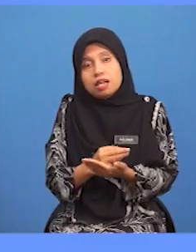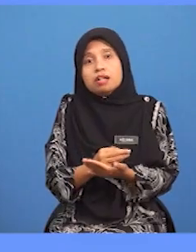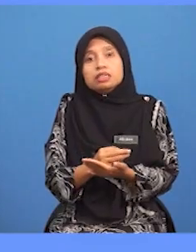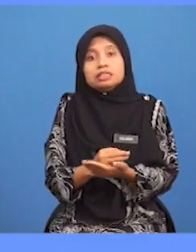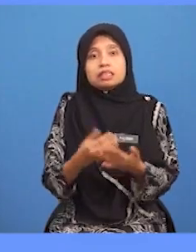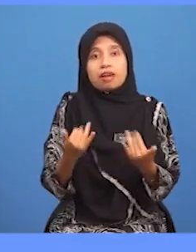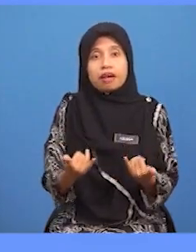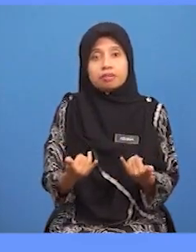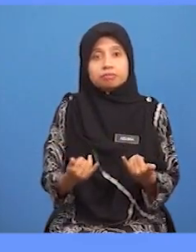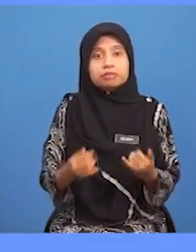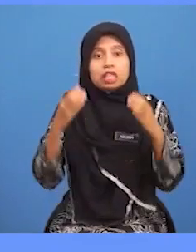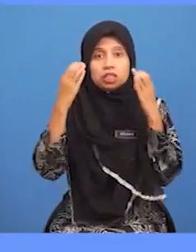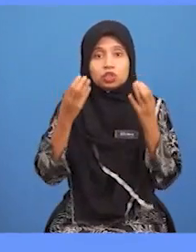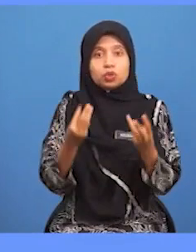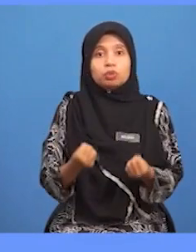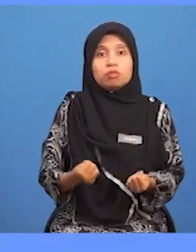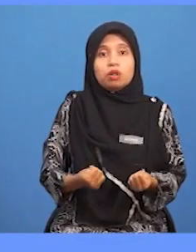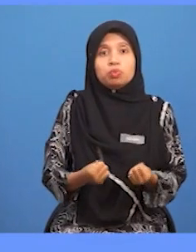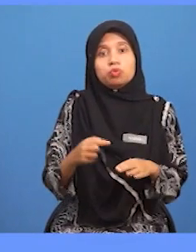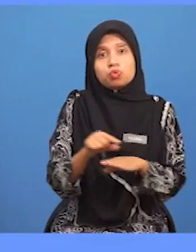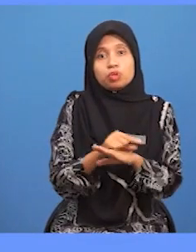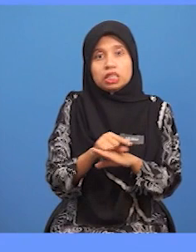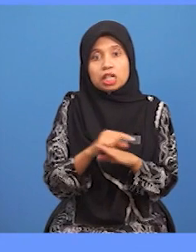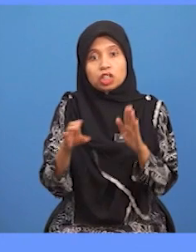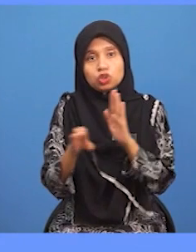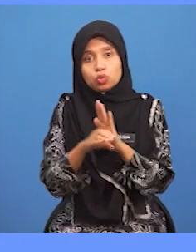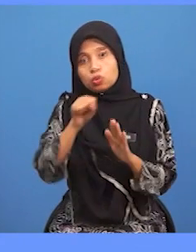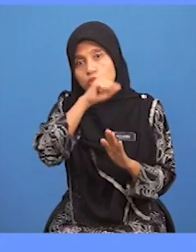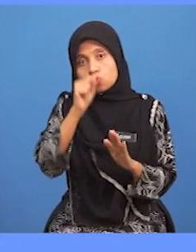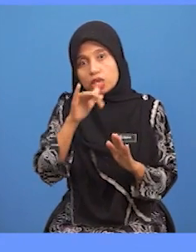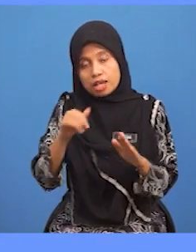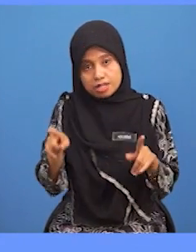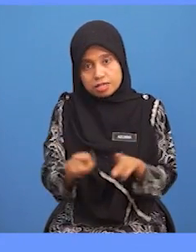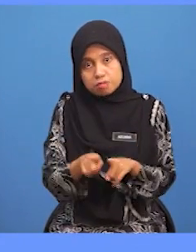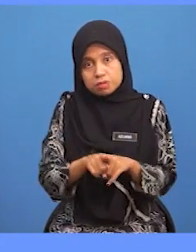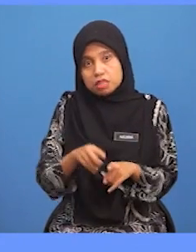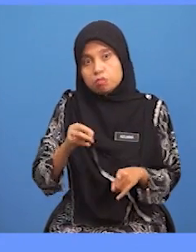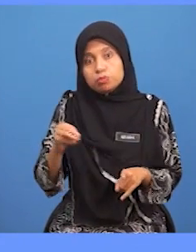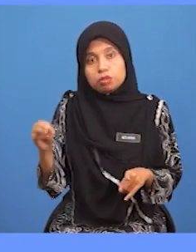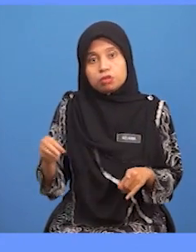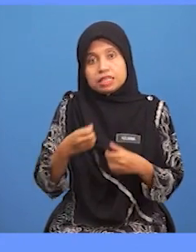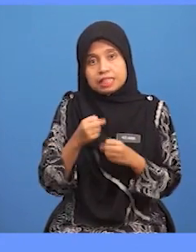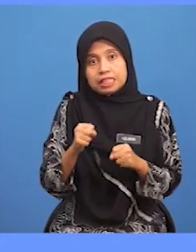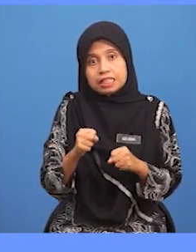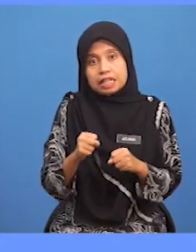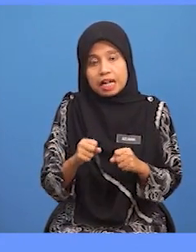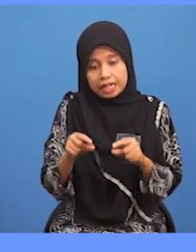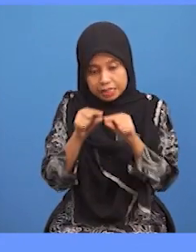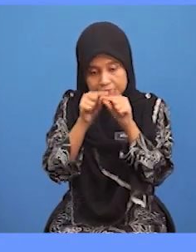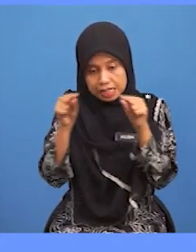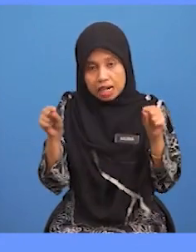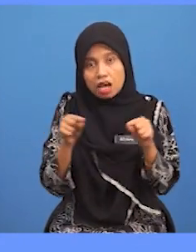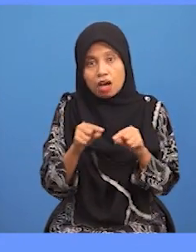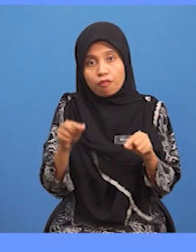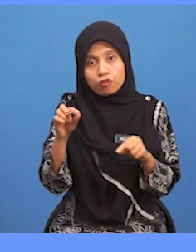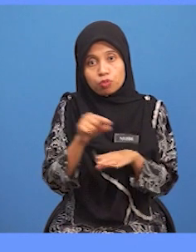tetap. Sekarang, cikgu nak dengan menggunakan contoh soalan yang sama, murid-murid sediakan graf